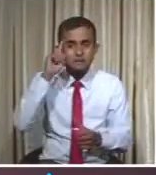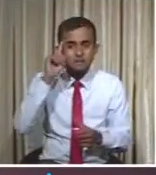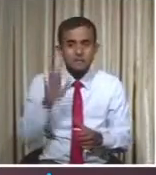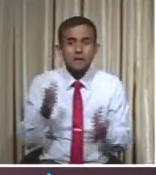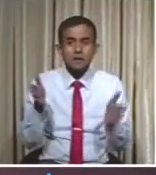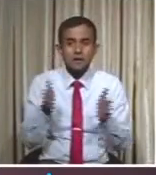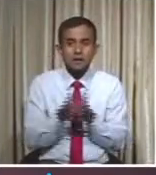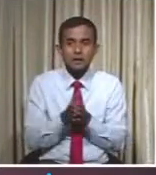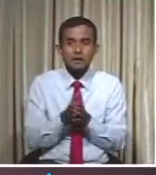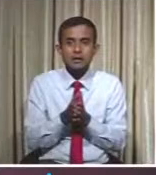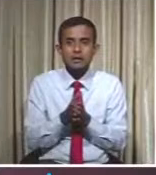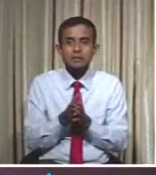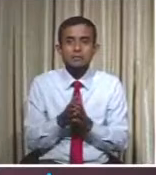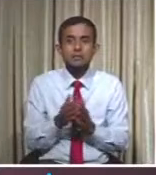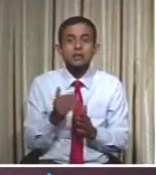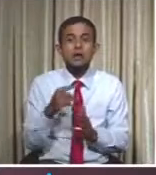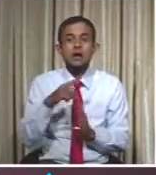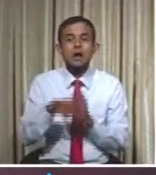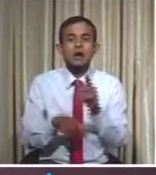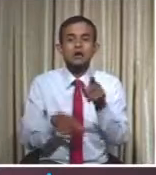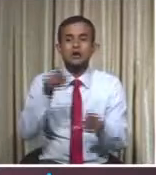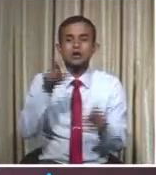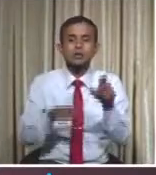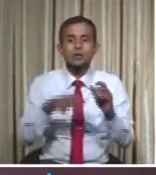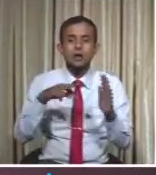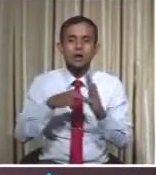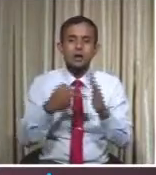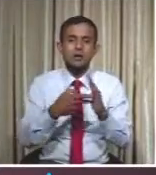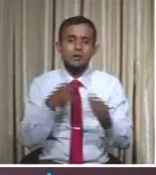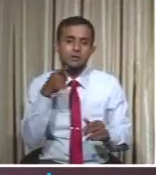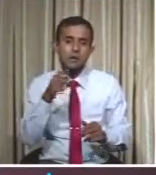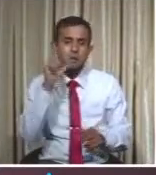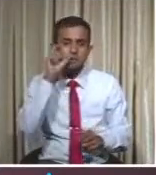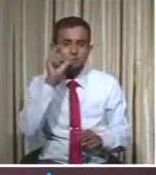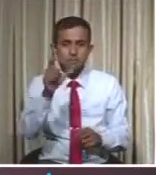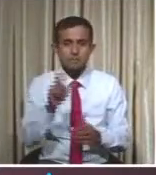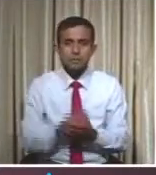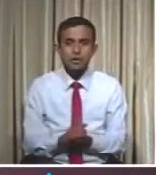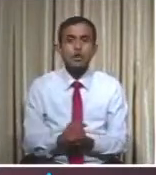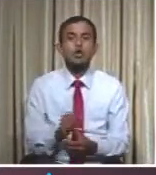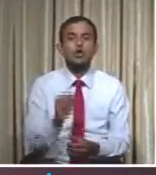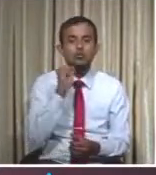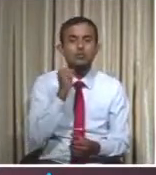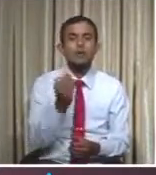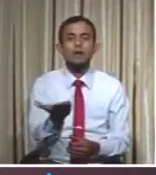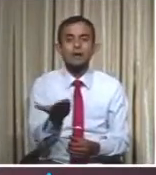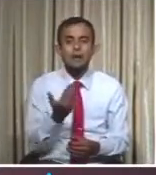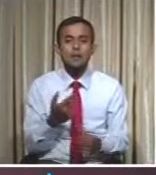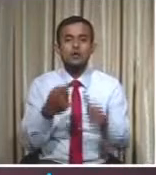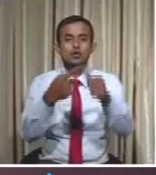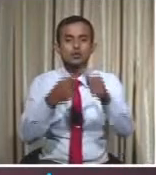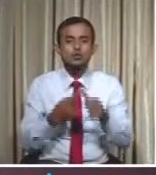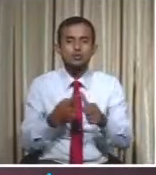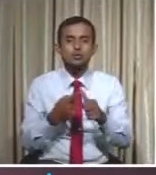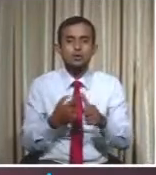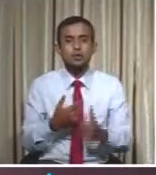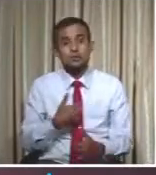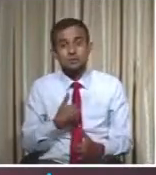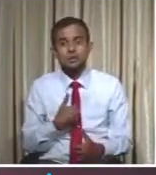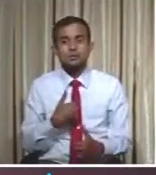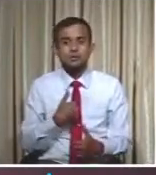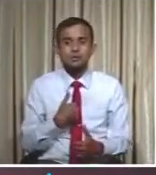එක්ක තමයි සාමාන්‍යයෙන් රටේ ජනතාව අයවැය දිහා බලන්නේ මොනවද ලැබෙන උත්තර කියලා ඔවුන් ඉතාමත්ම